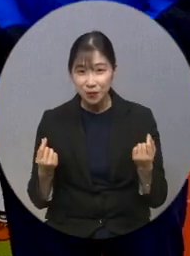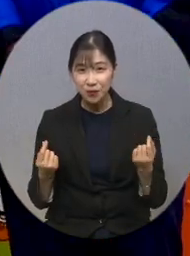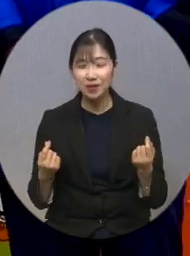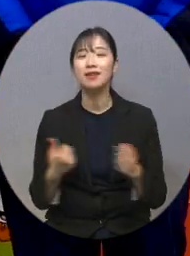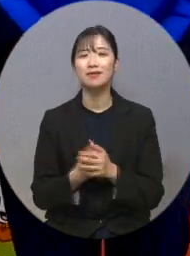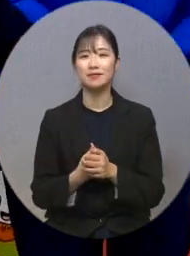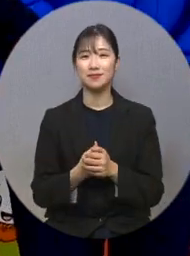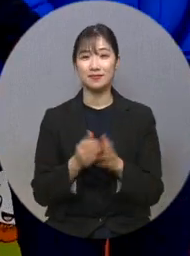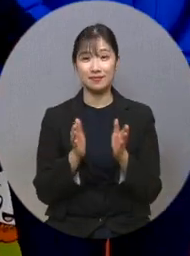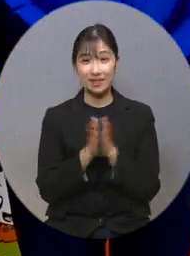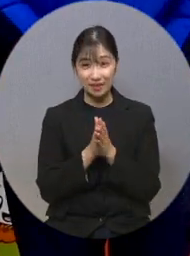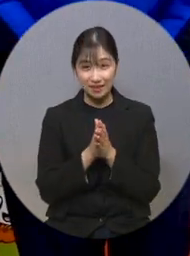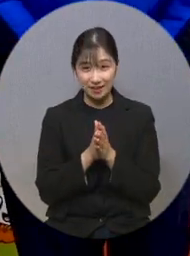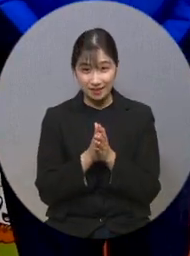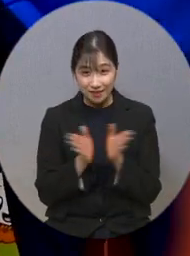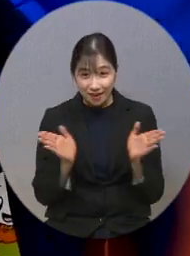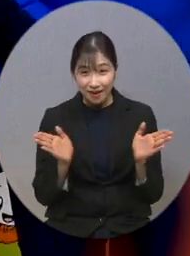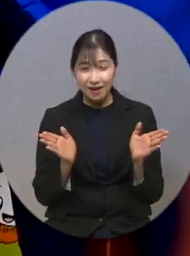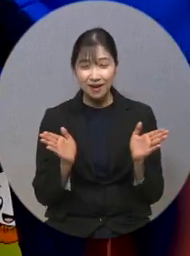어 가요이.